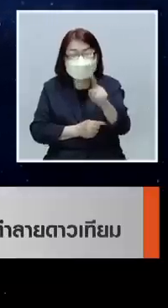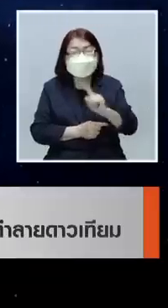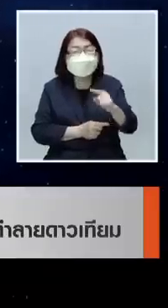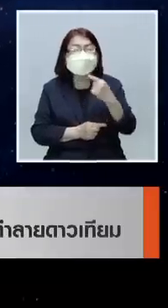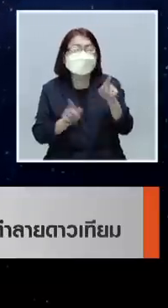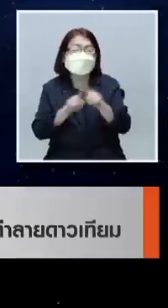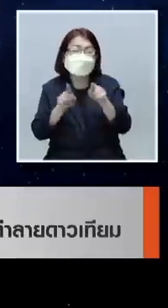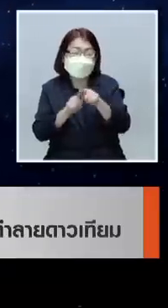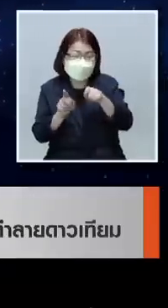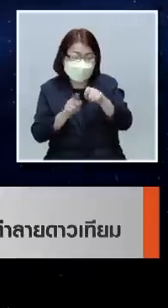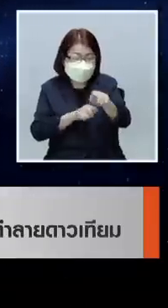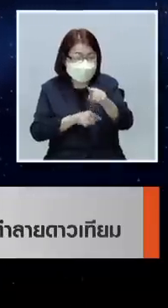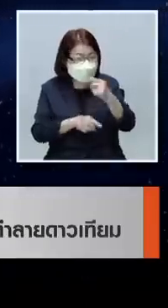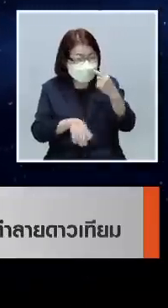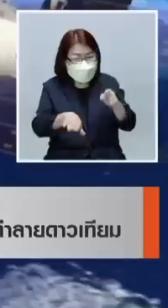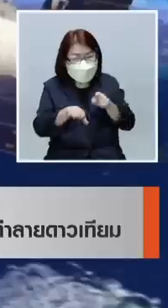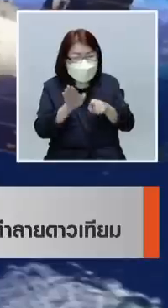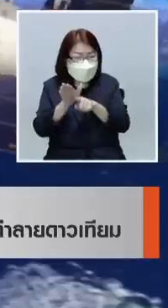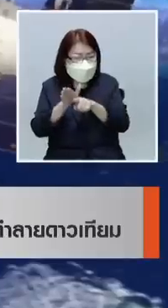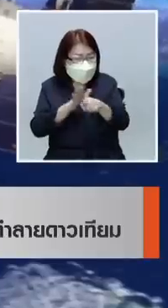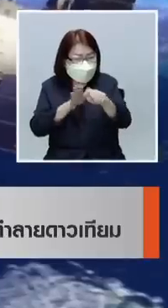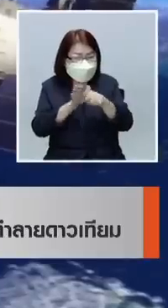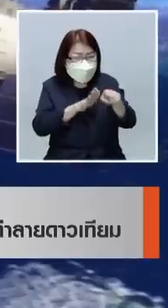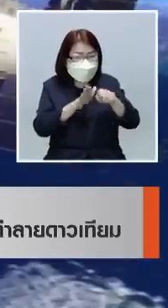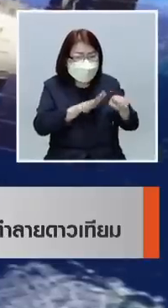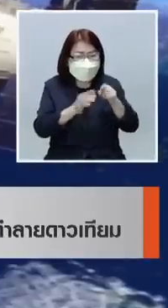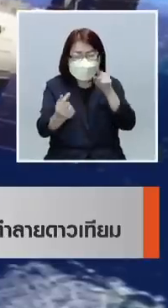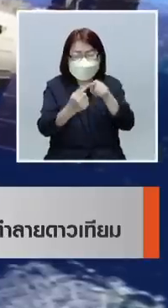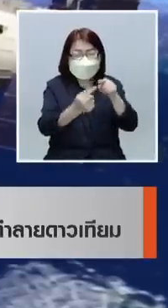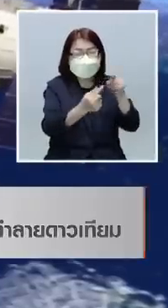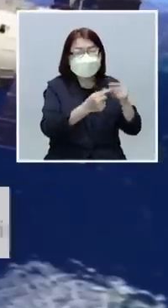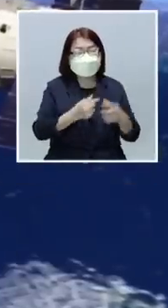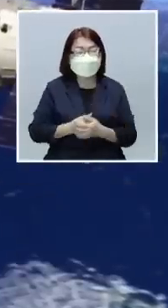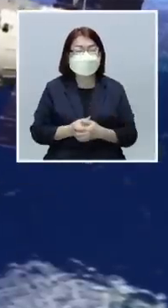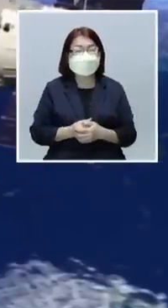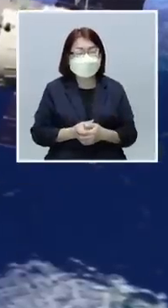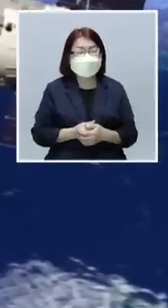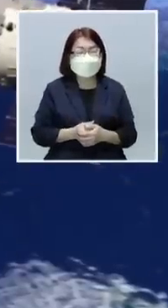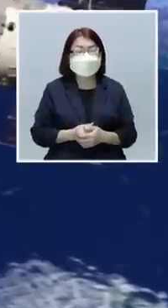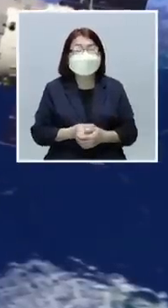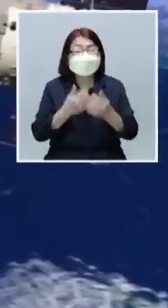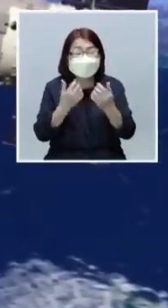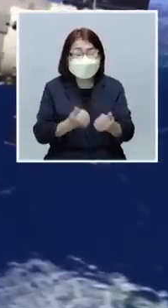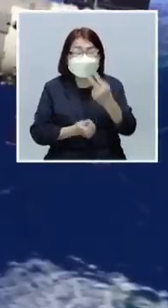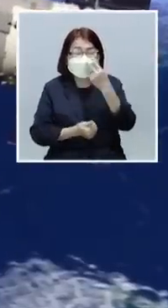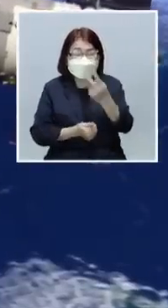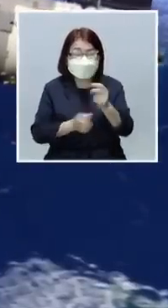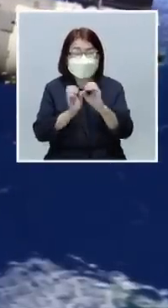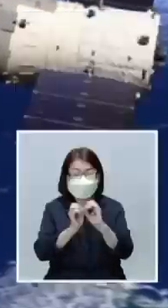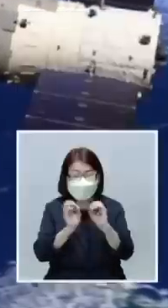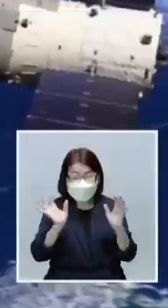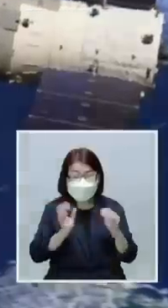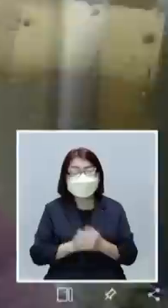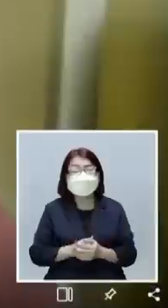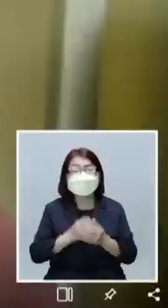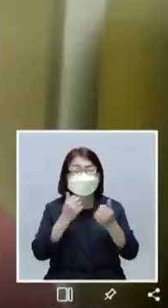จับตาการปล่อยขีปนาวุธต่างๆแล้วก็ติดตามสัญญาณุภาพของขีปนาวุธที่ปล่อยไปด้วยค่ะเพราะฉะนั้นจะเห็นได้นะคะว่า